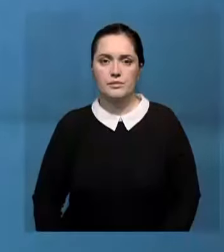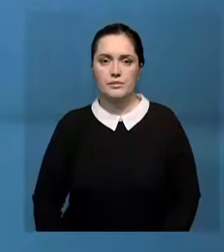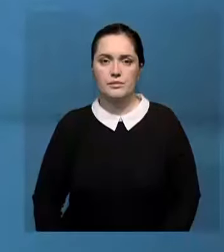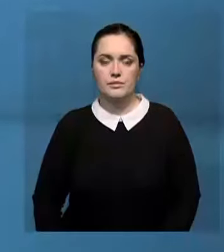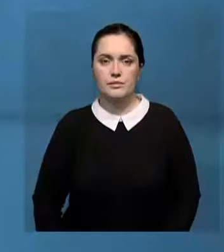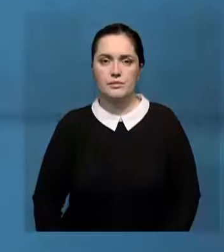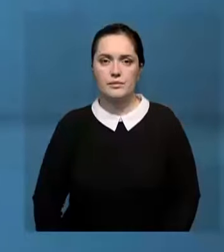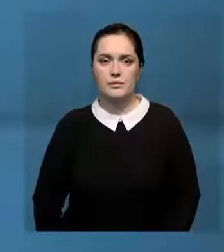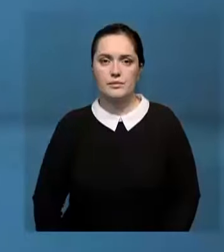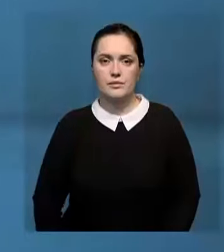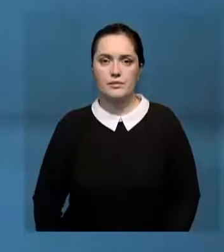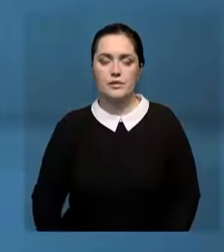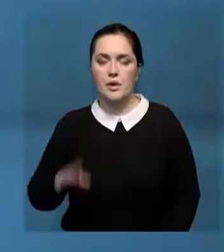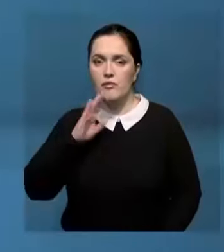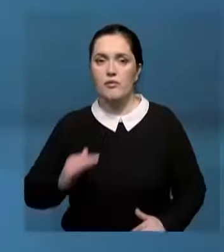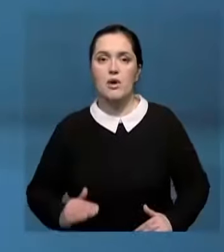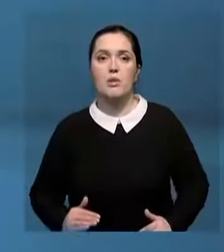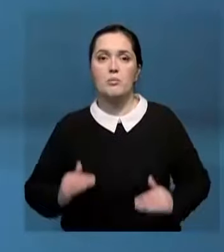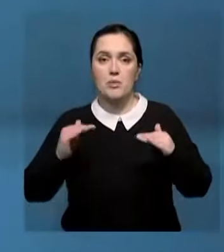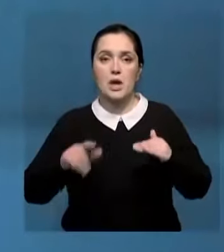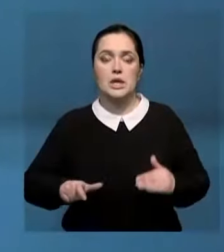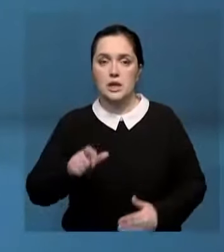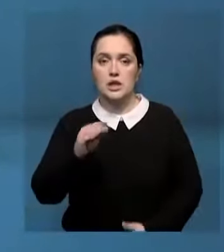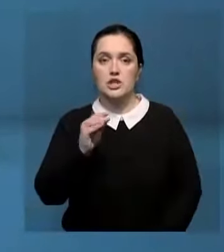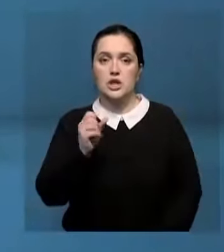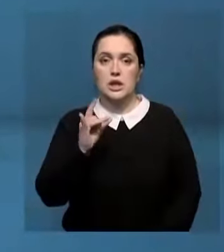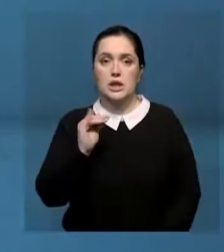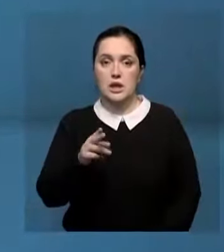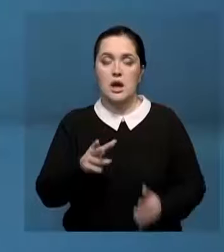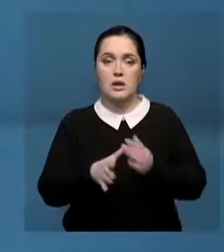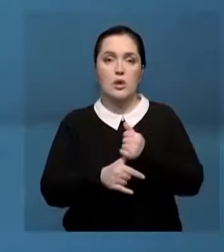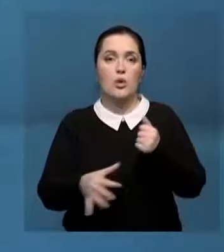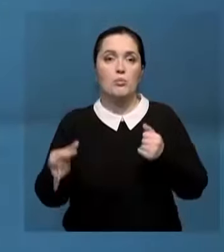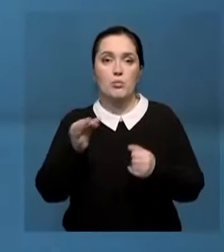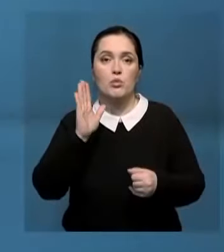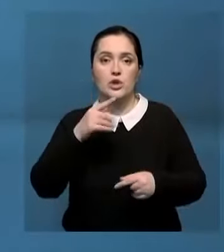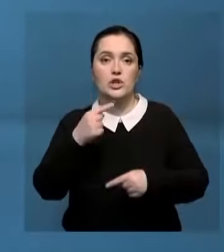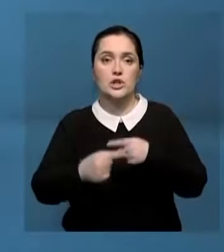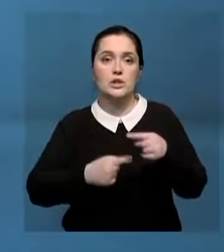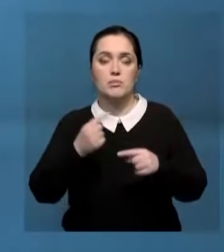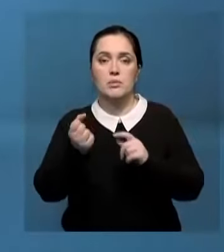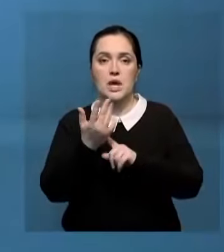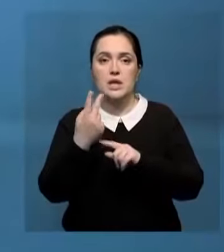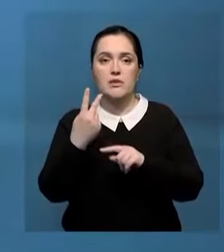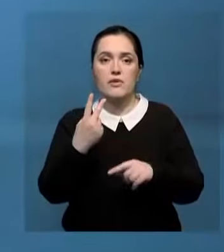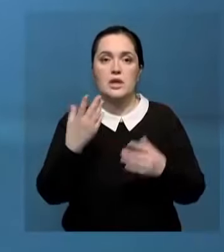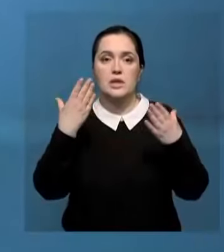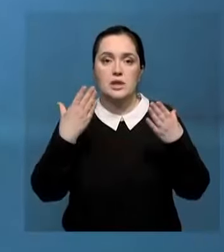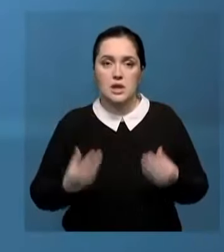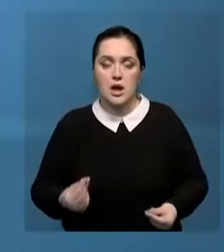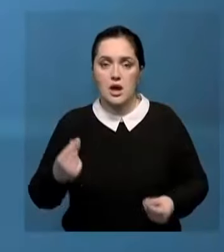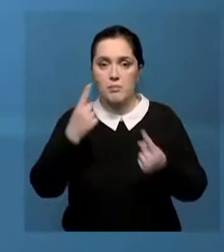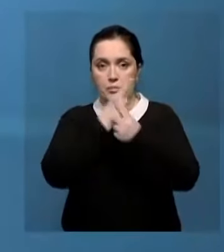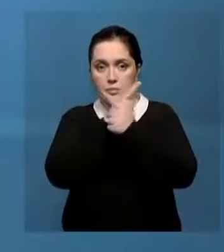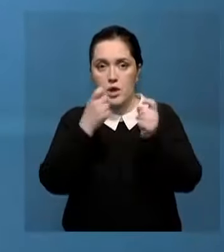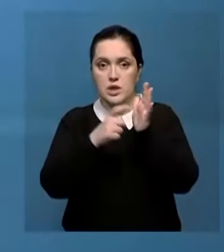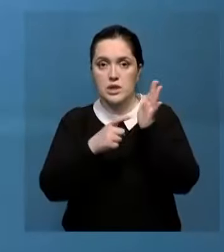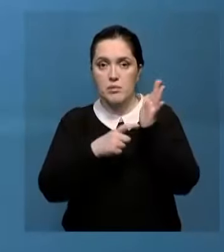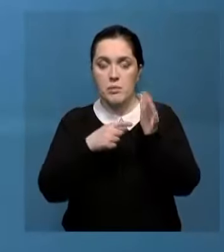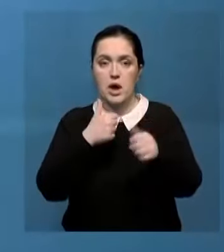И вновь о паводках в стране. Значительное повышение воды в реке Жайык в Атырауской области будет через 15-20 дней.